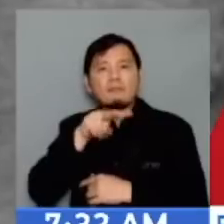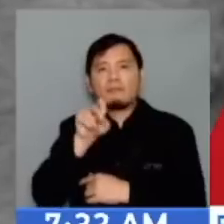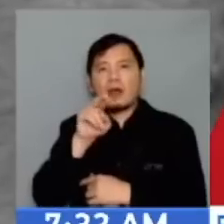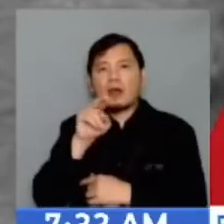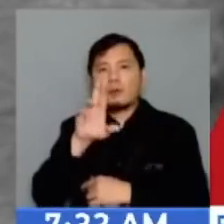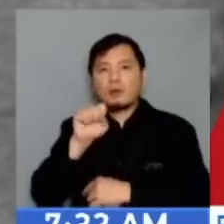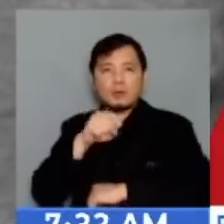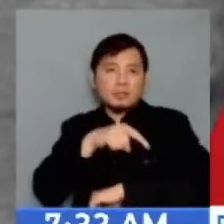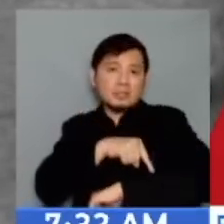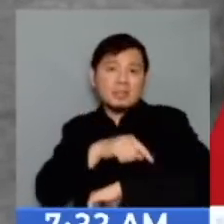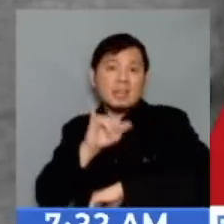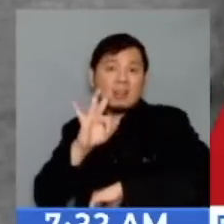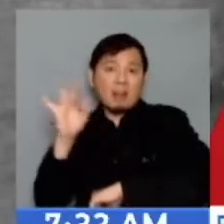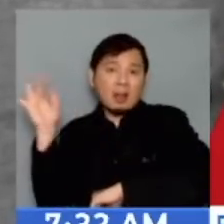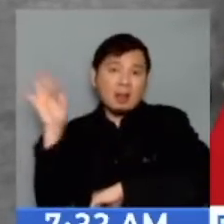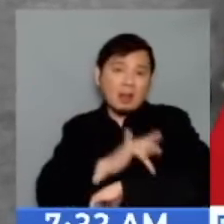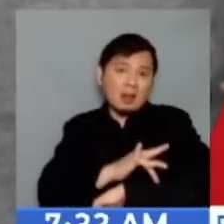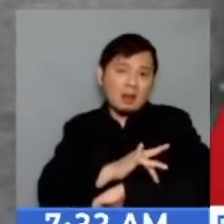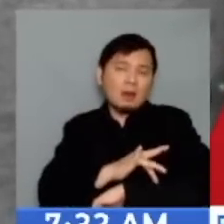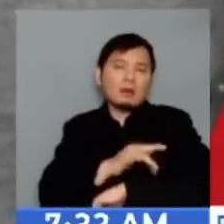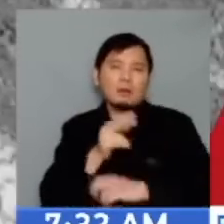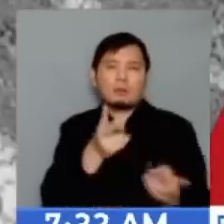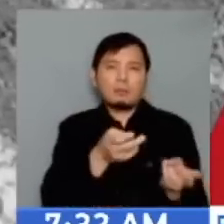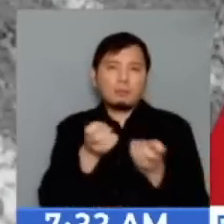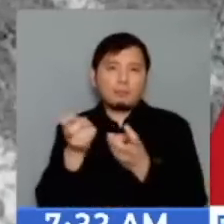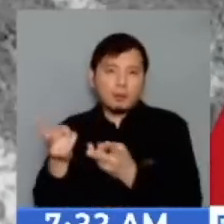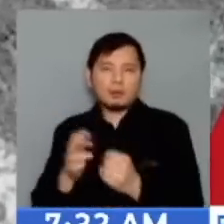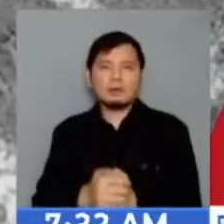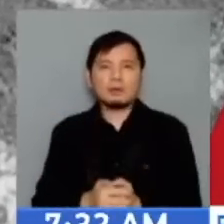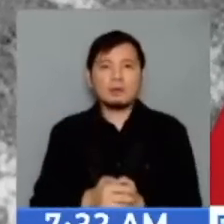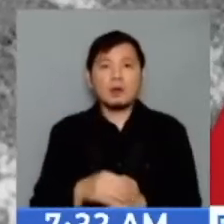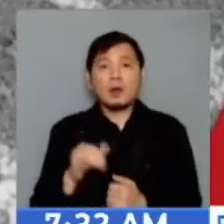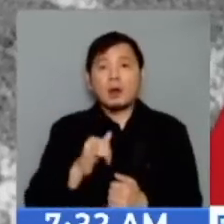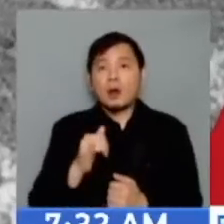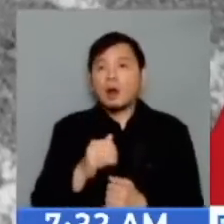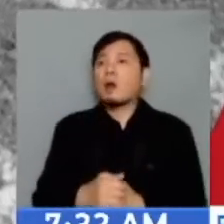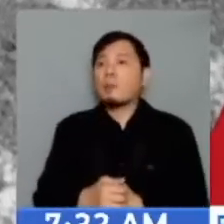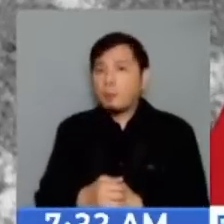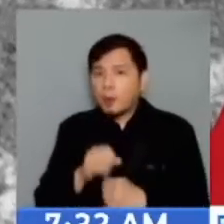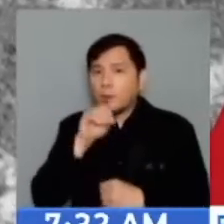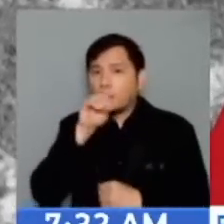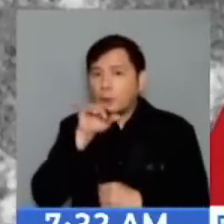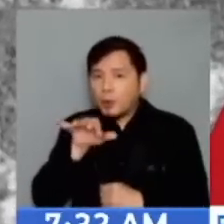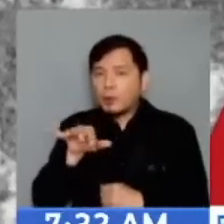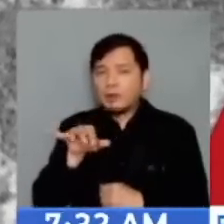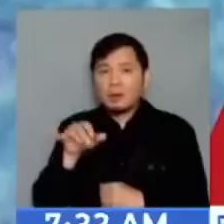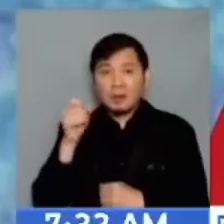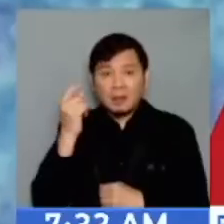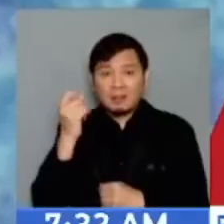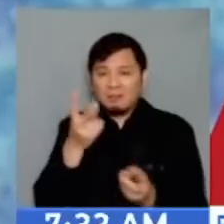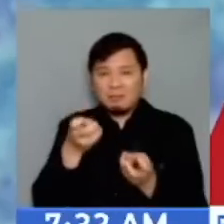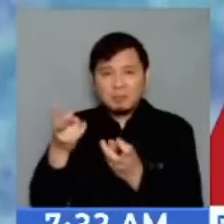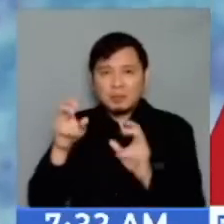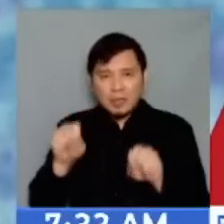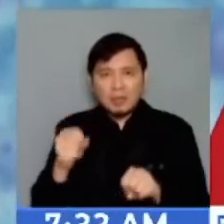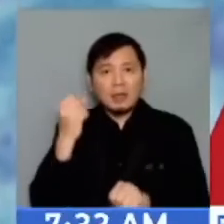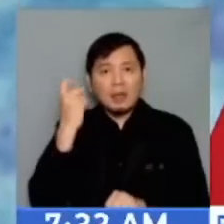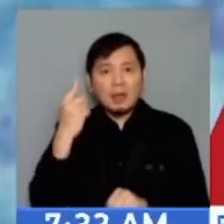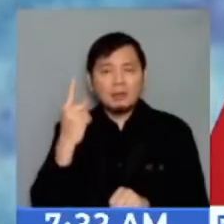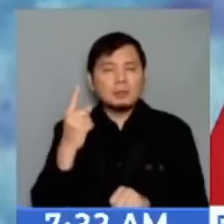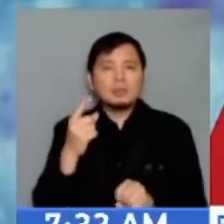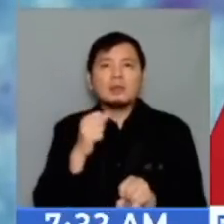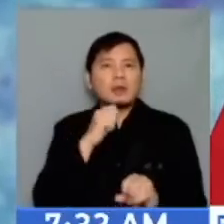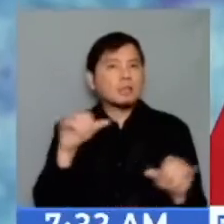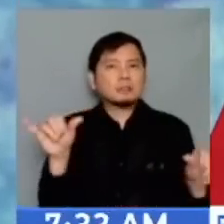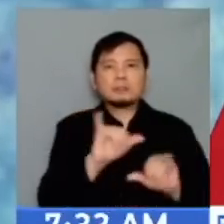yun. Bagamat meron din siyang droplet, pero hindi siya as efficient yung transmission na like ang alam natin sa Delta, sa Omicron.